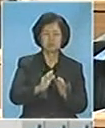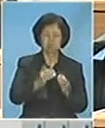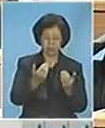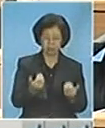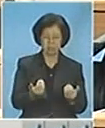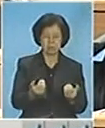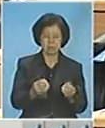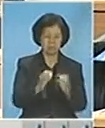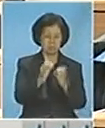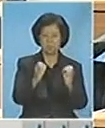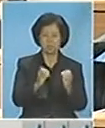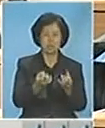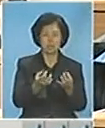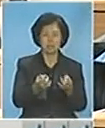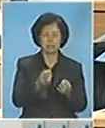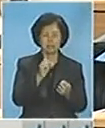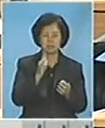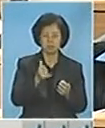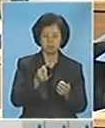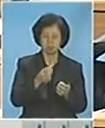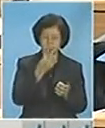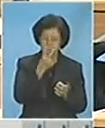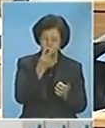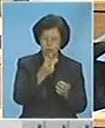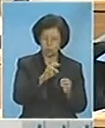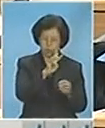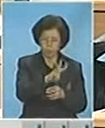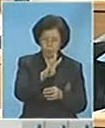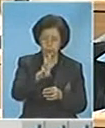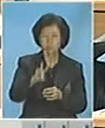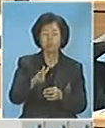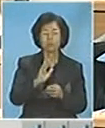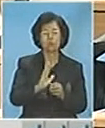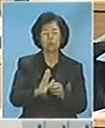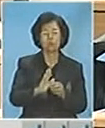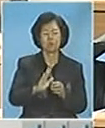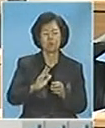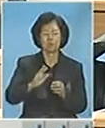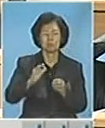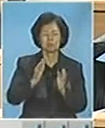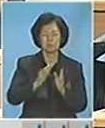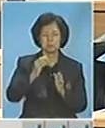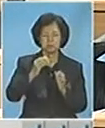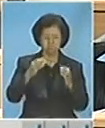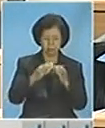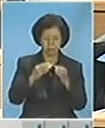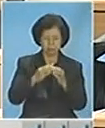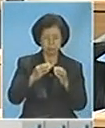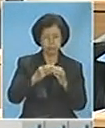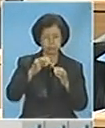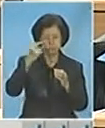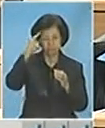จุบันเนี่ยไม่มีอะไรดีเท่าการเข้าเว็บไซต์ของราชบัณฑิตยสถานนะคะก็เลยได้เข้าไ